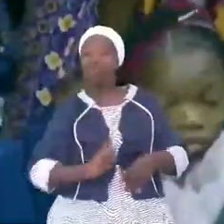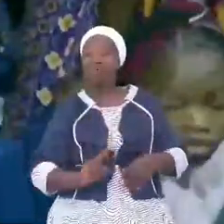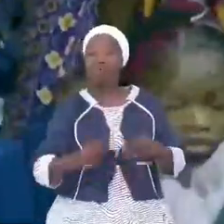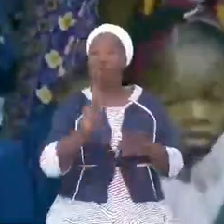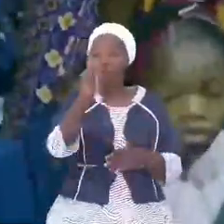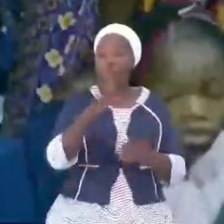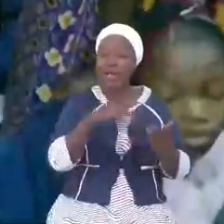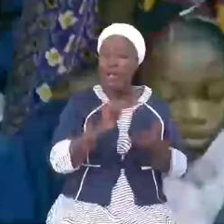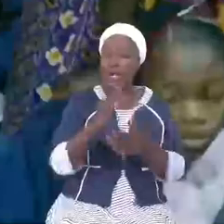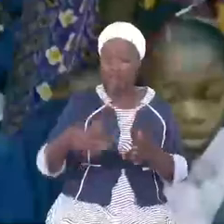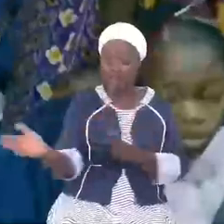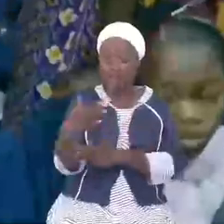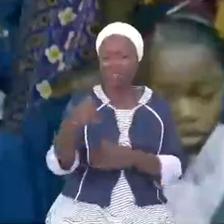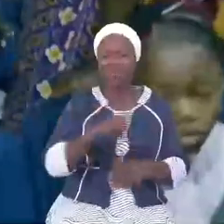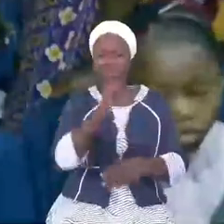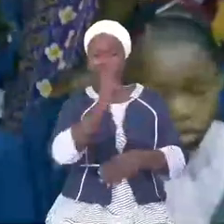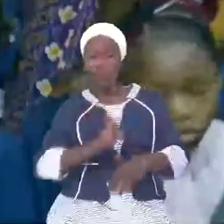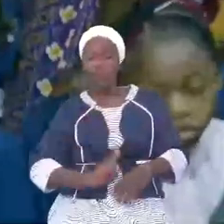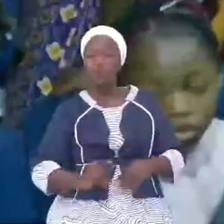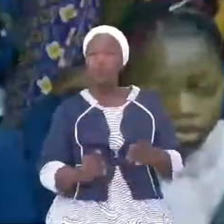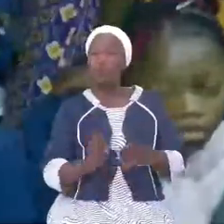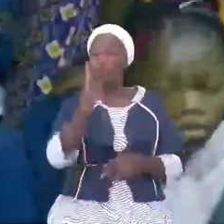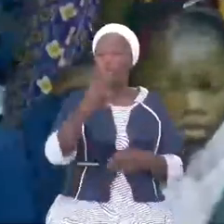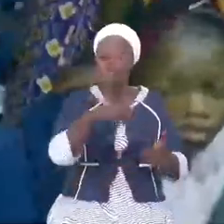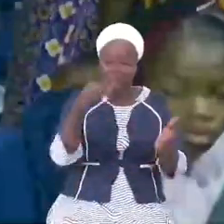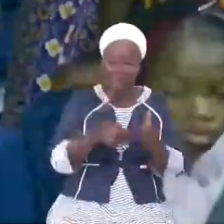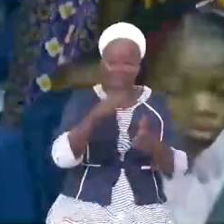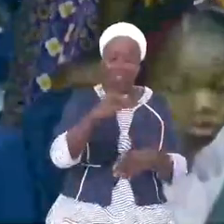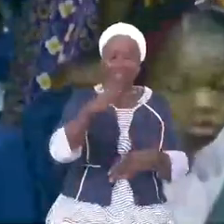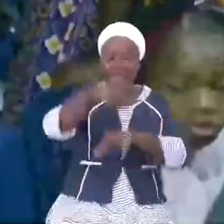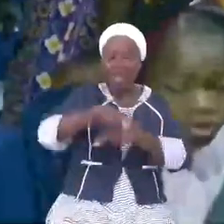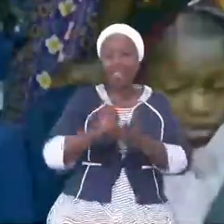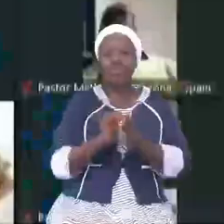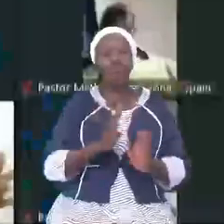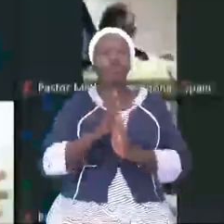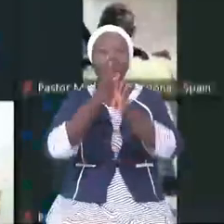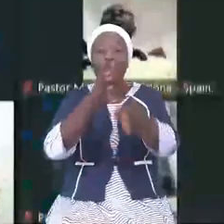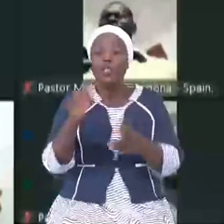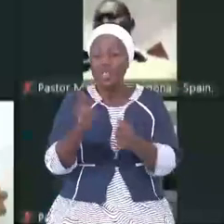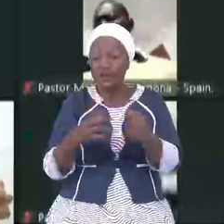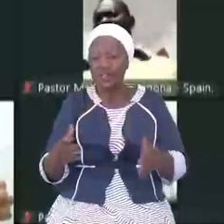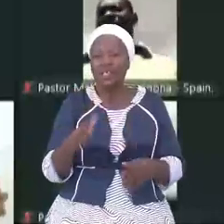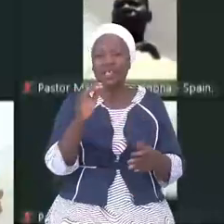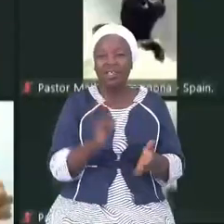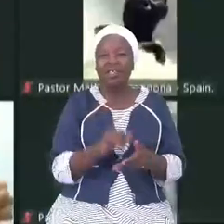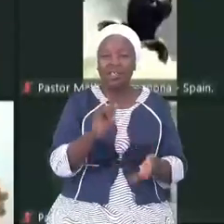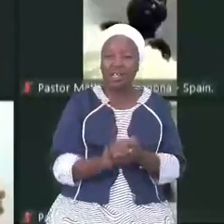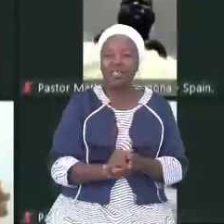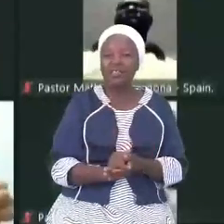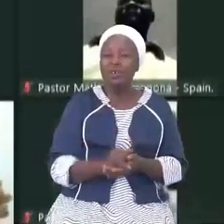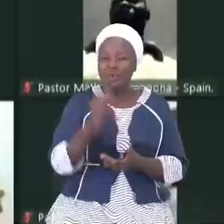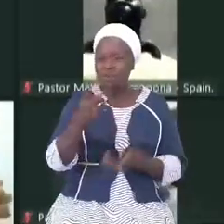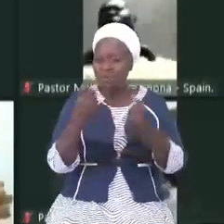envalé, voici la nuit, elle doit tout vomir, tu viens maintenant